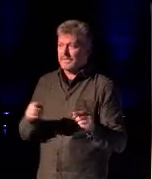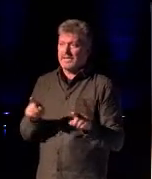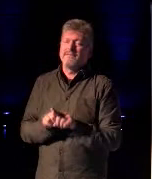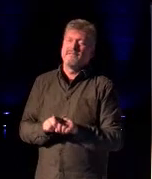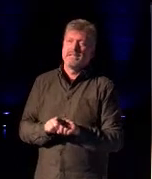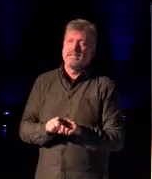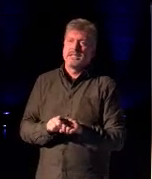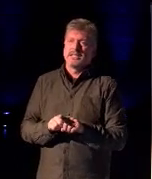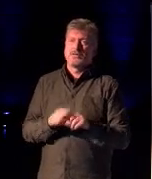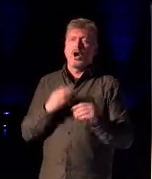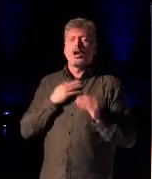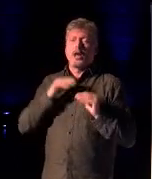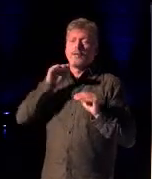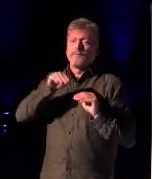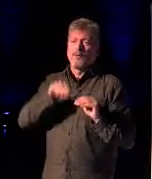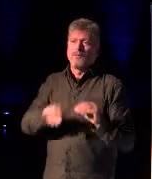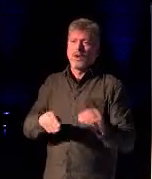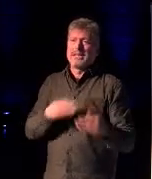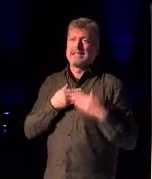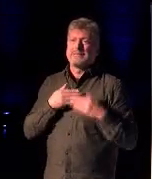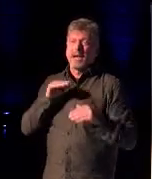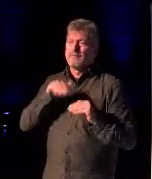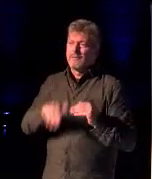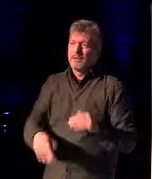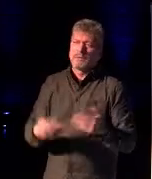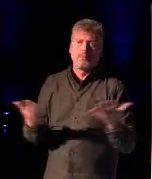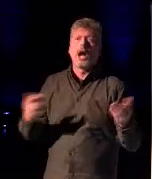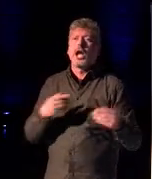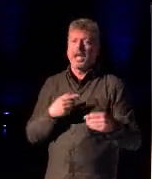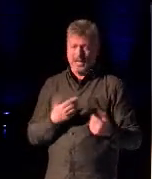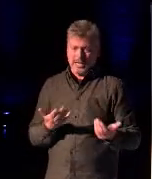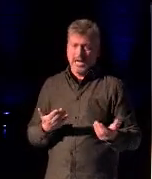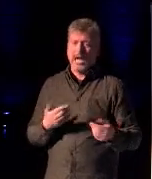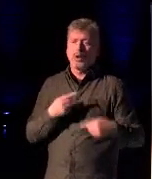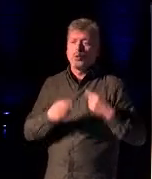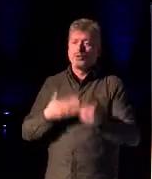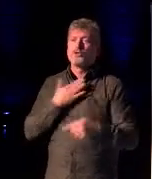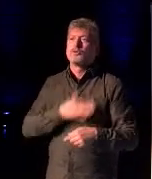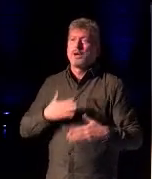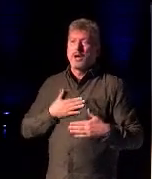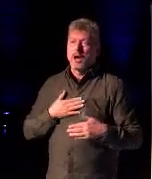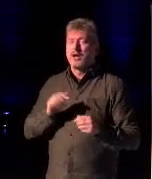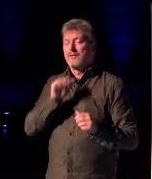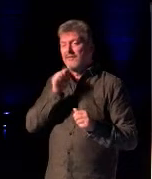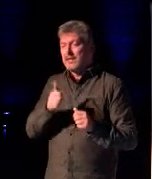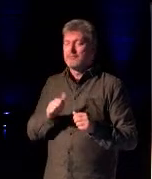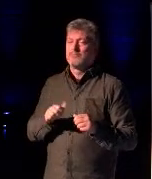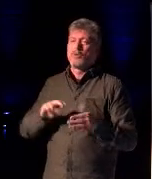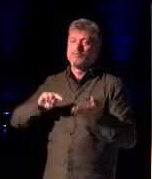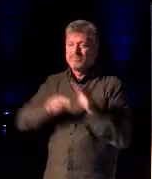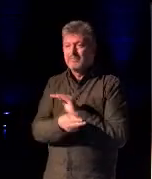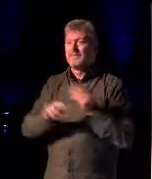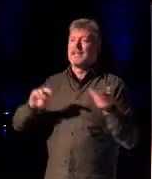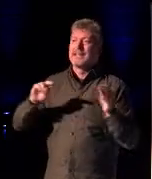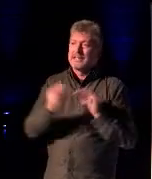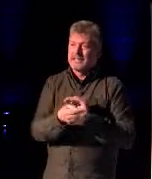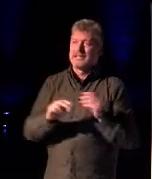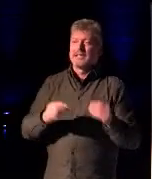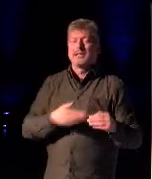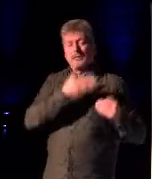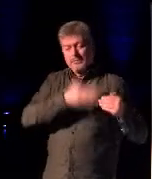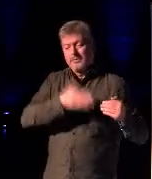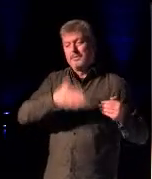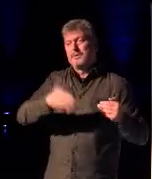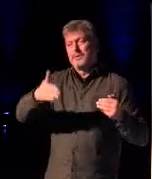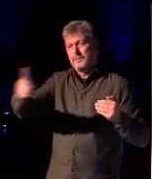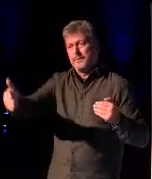forfall, som da kanskje de med mange kroniske sykdommer har, hvor du har på en måte innleggelser som kommer i tur og